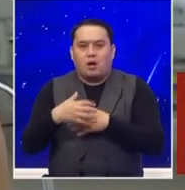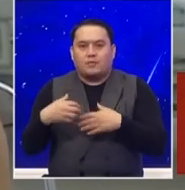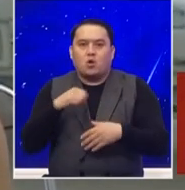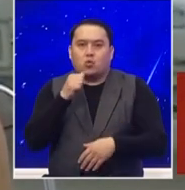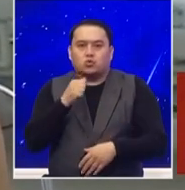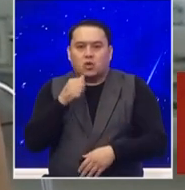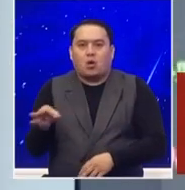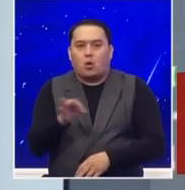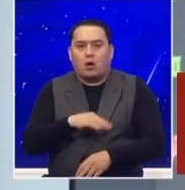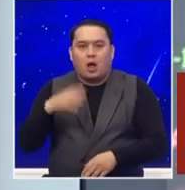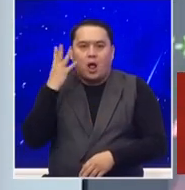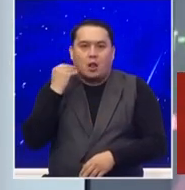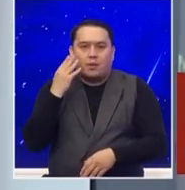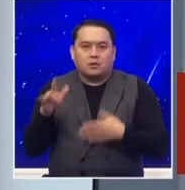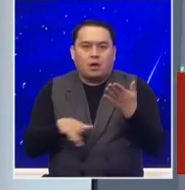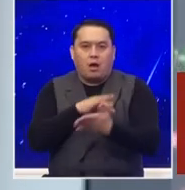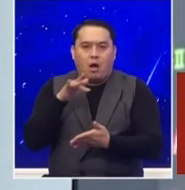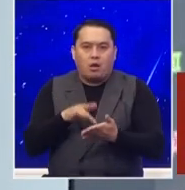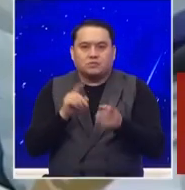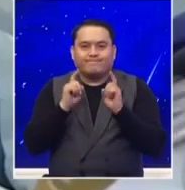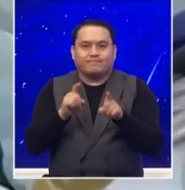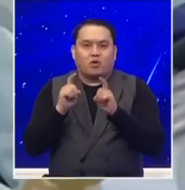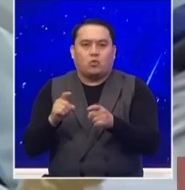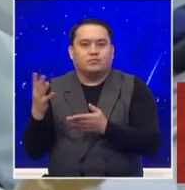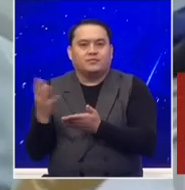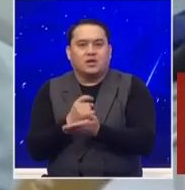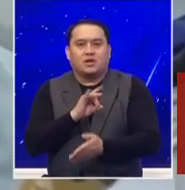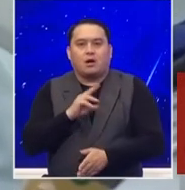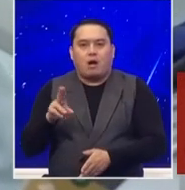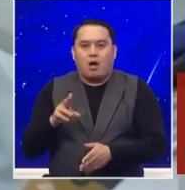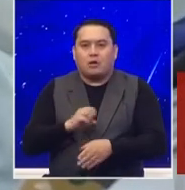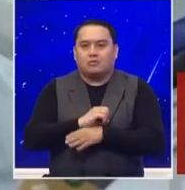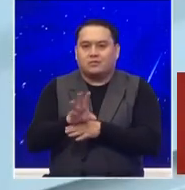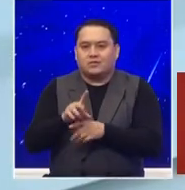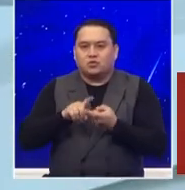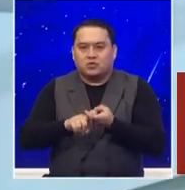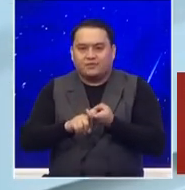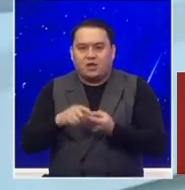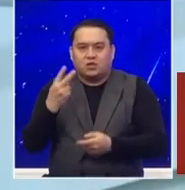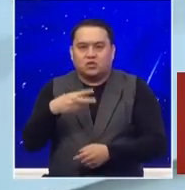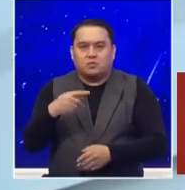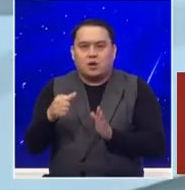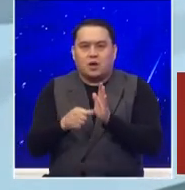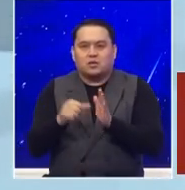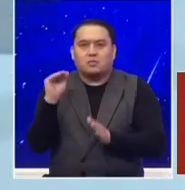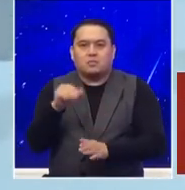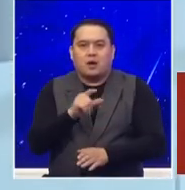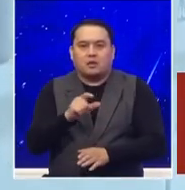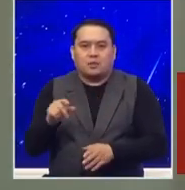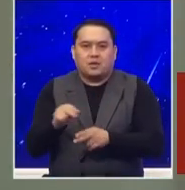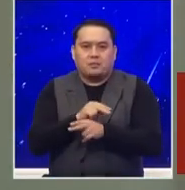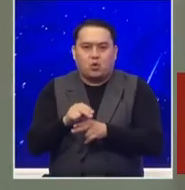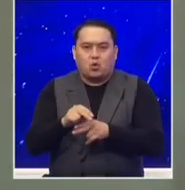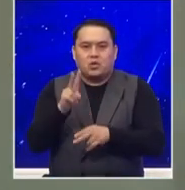Қостанай облысымен және Алматы қаласында көп тіркелген. Жалпы республика бойынша коронавирус инфекциясынан 26 мыңға жуық адам ем